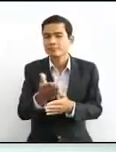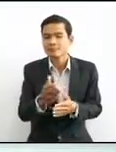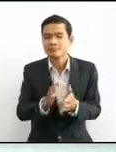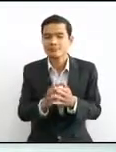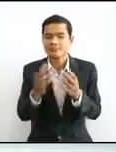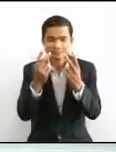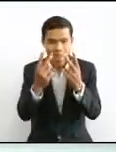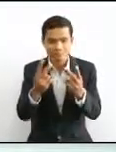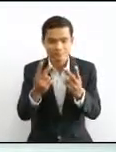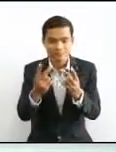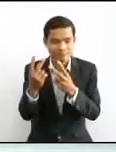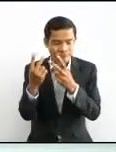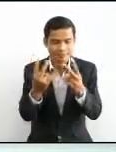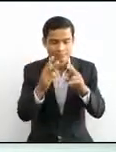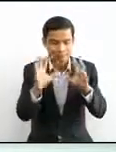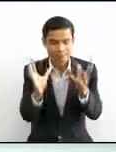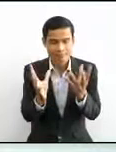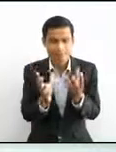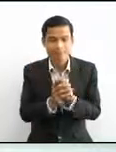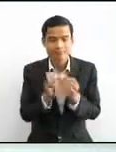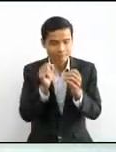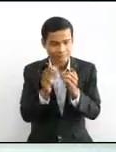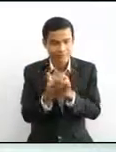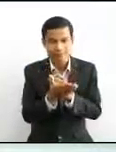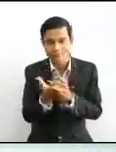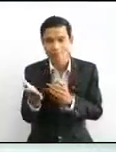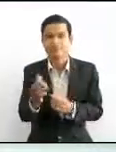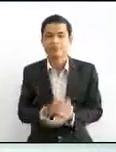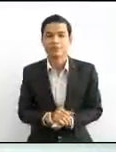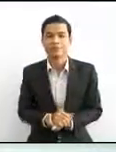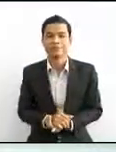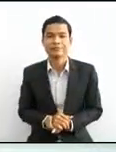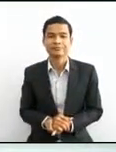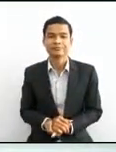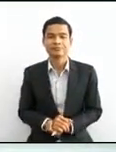chăm cho rung tâm đàn chì mùi nè cừu ná. Ta, triềm.